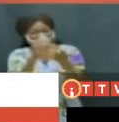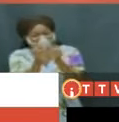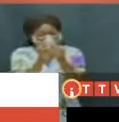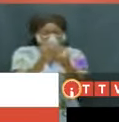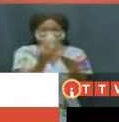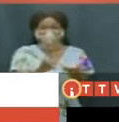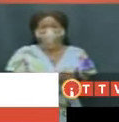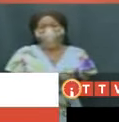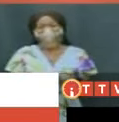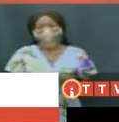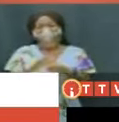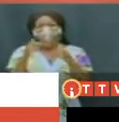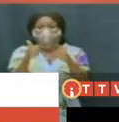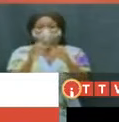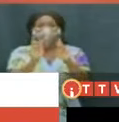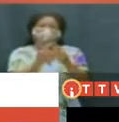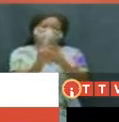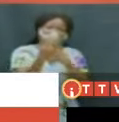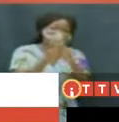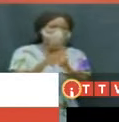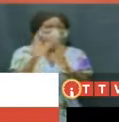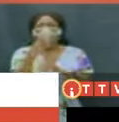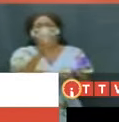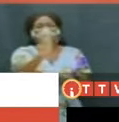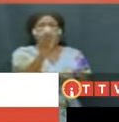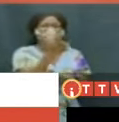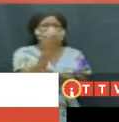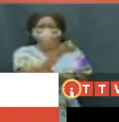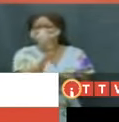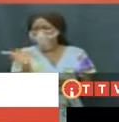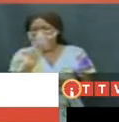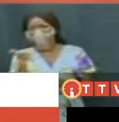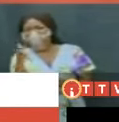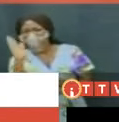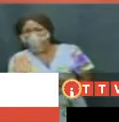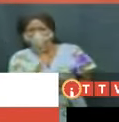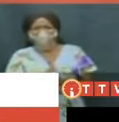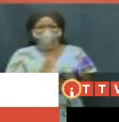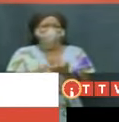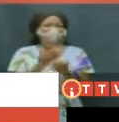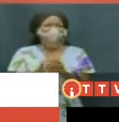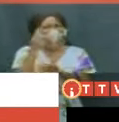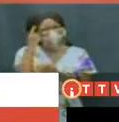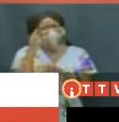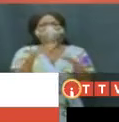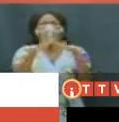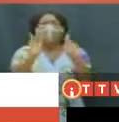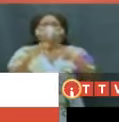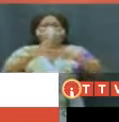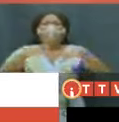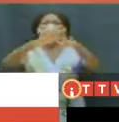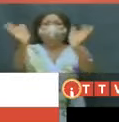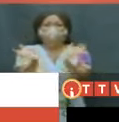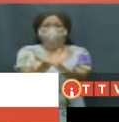kutsutsana. Komanso madziwa kuti mgulu-gulu mmene tinasiyanirana, mmene anthu tiliri ndi chimodzi-modzinso anthu